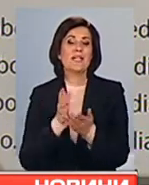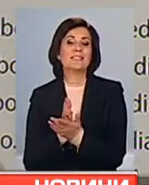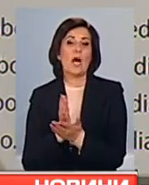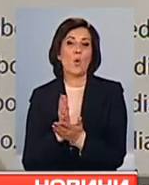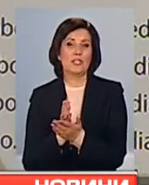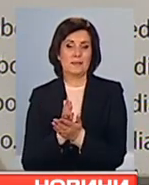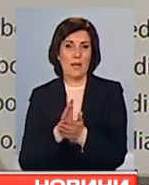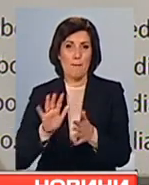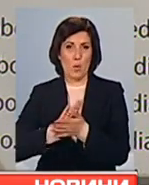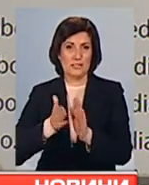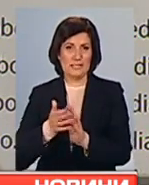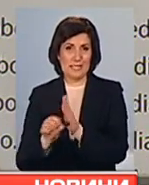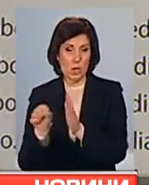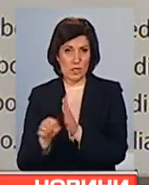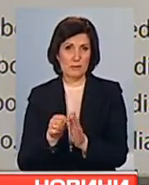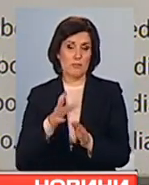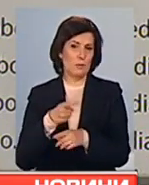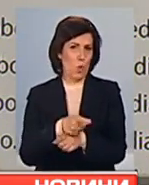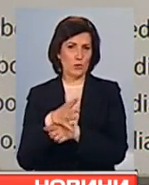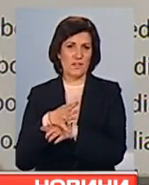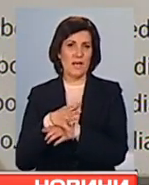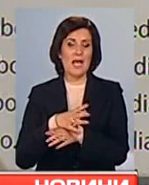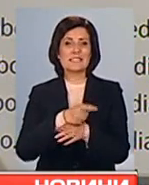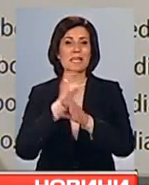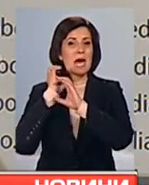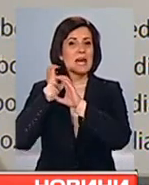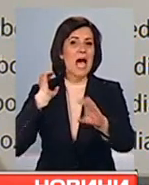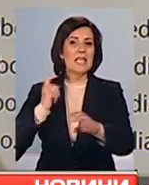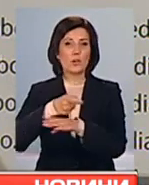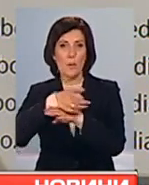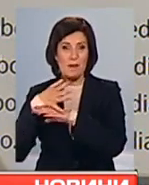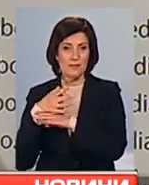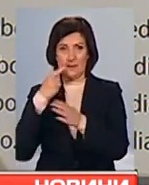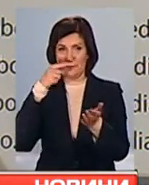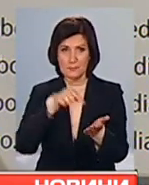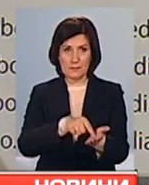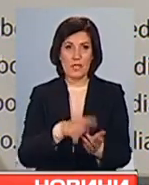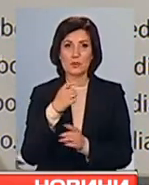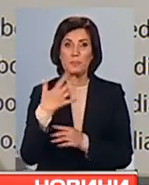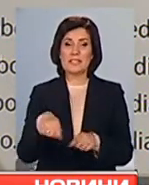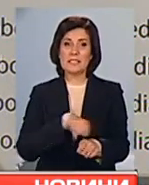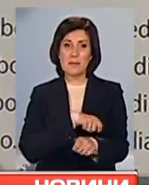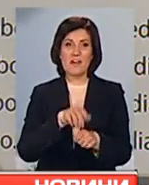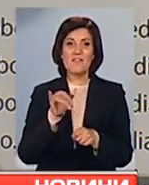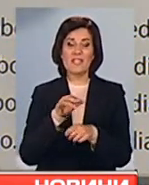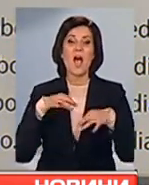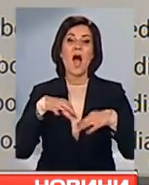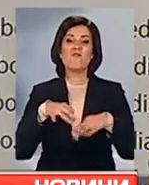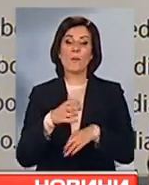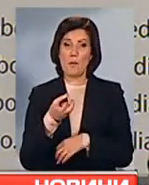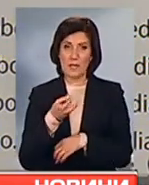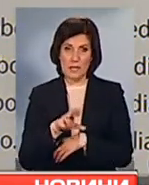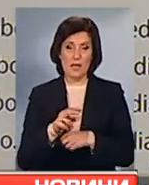проросійських терористів, був здійснений постріл з реактивного гранатомета. Снаряд впав в 150 метрах від